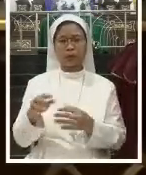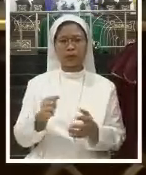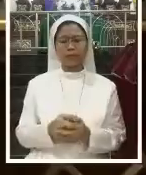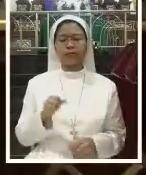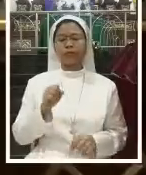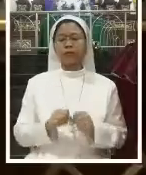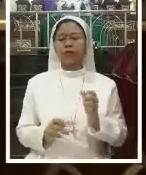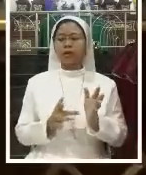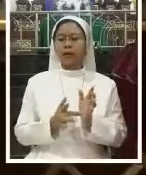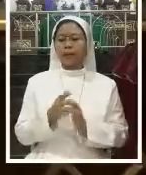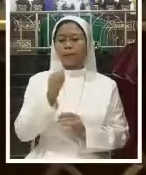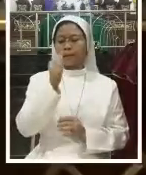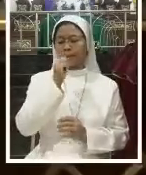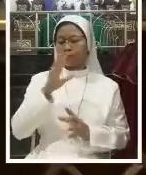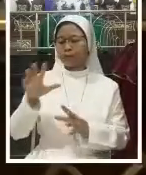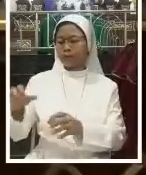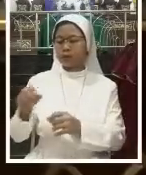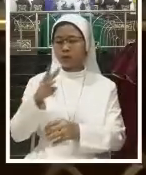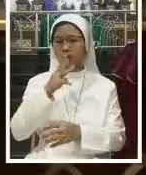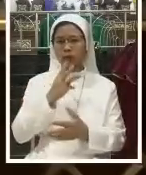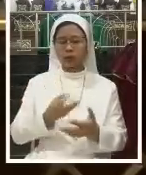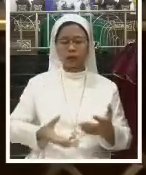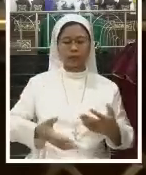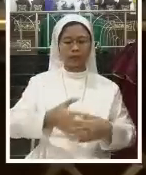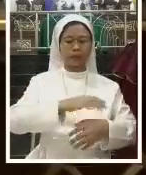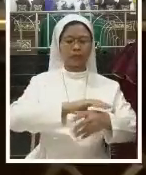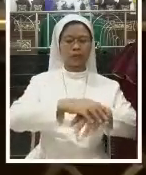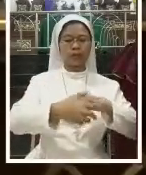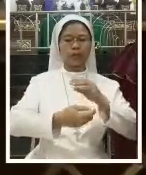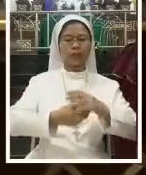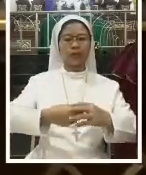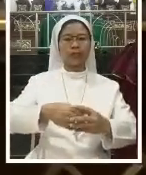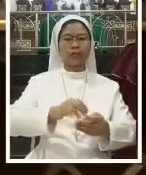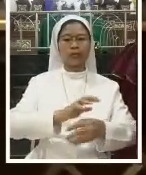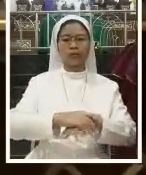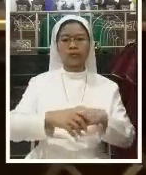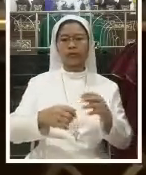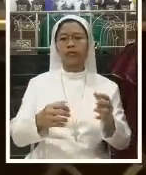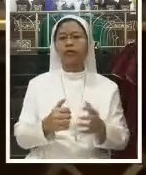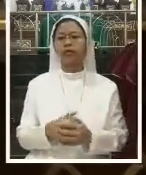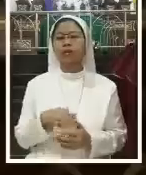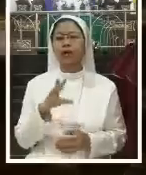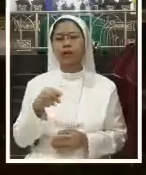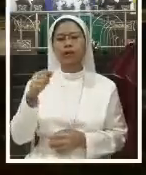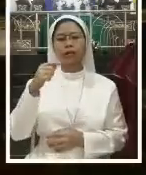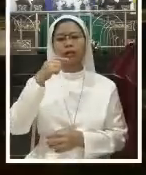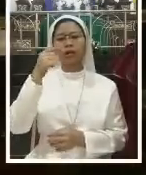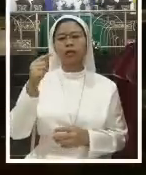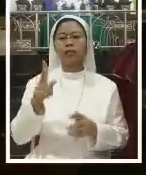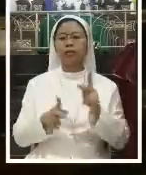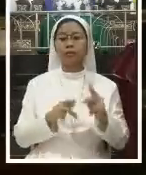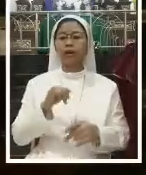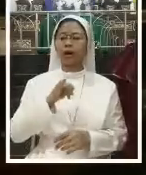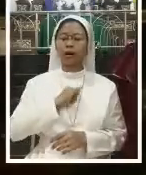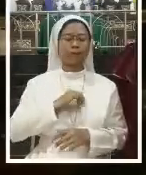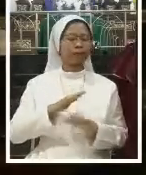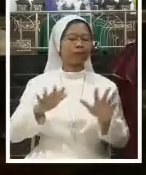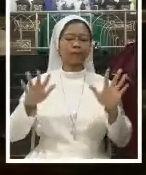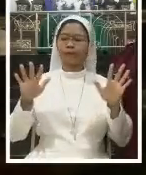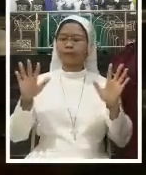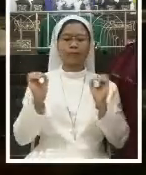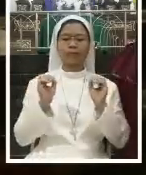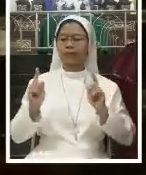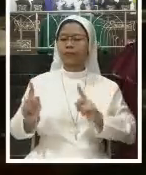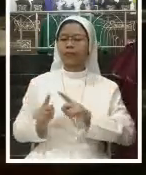nagkuanin tubig as sinaghanaw kan mga kamot sa atubang kan katawohan sa pagsabi, inosente ako